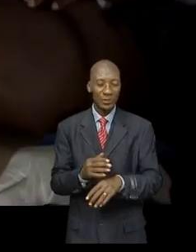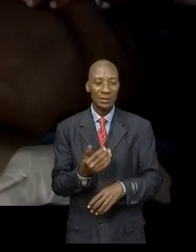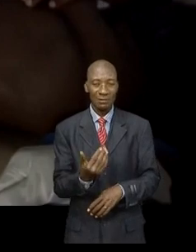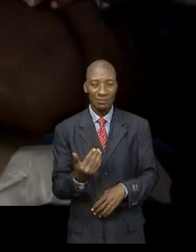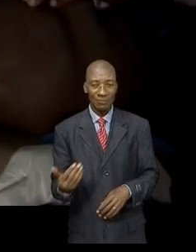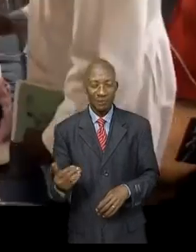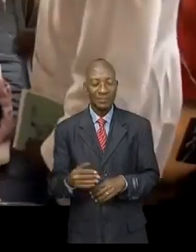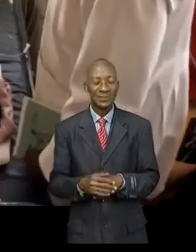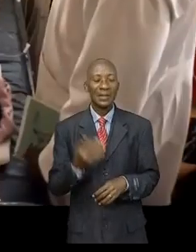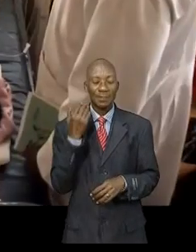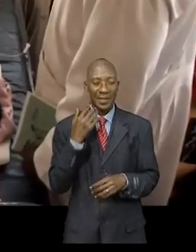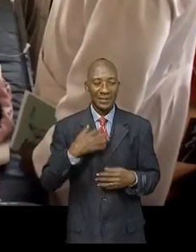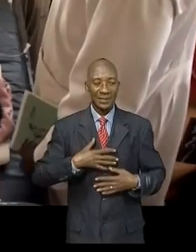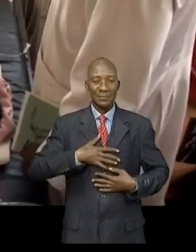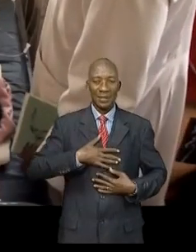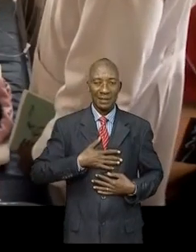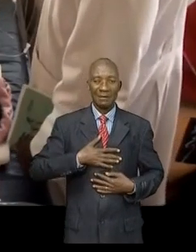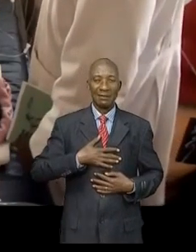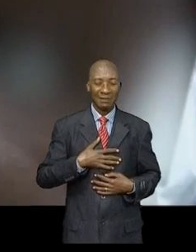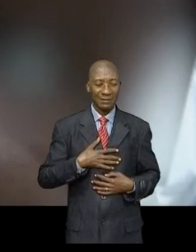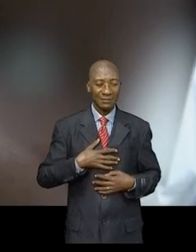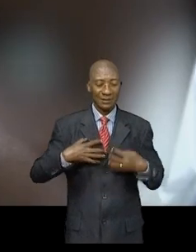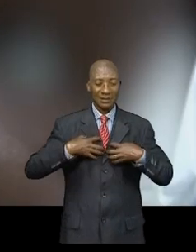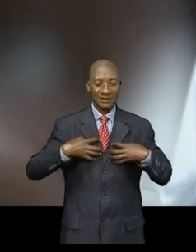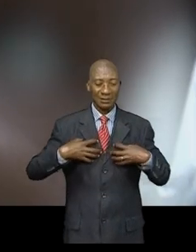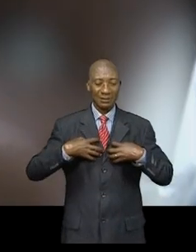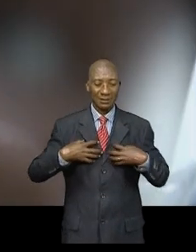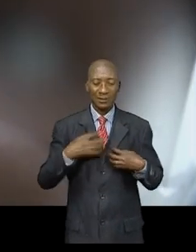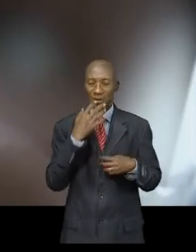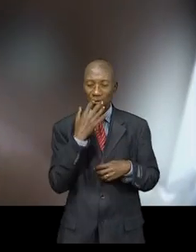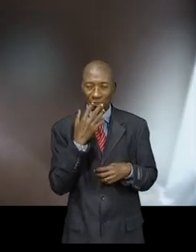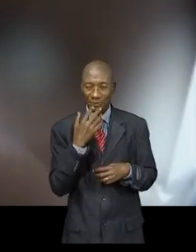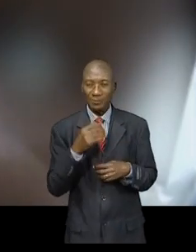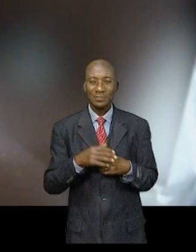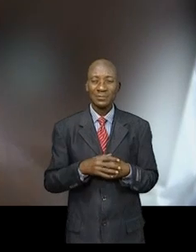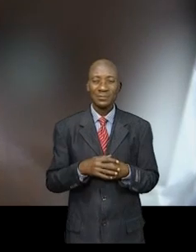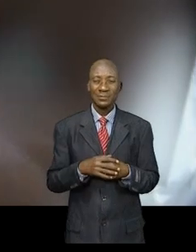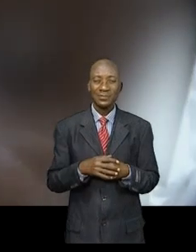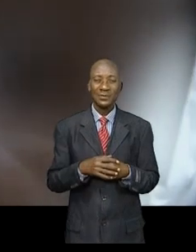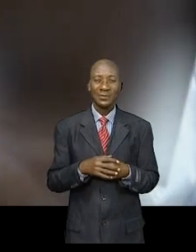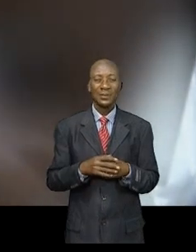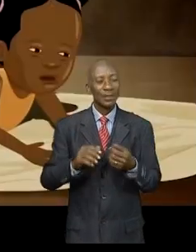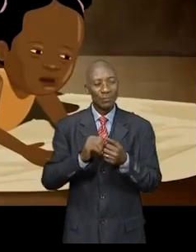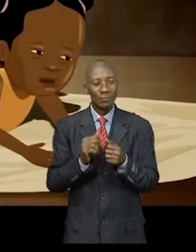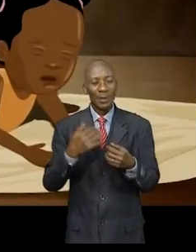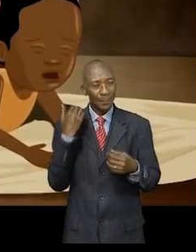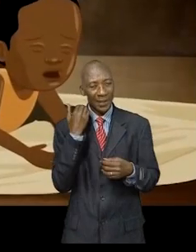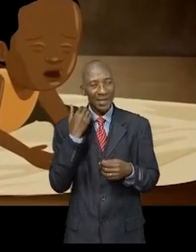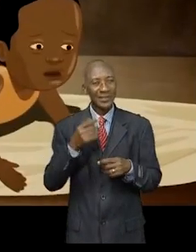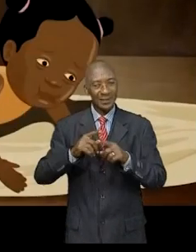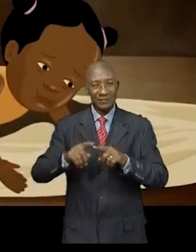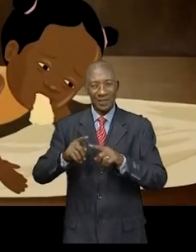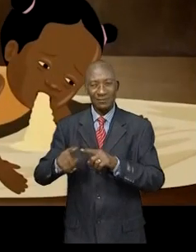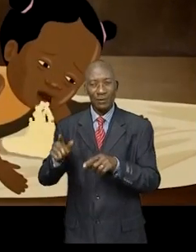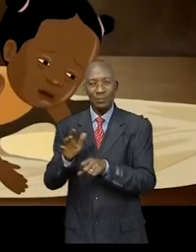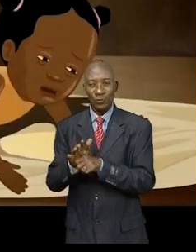voies respiratoires telles que la bronchite, la rhinite, la grippe, la toux saisonnière et les maladies digestives